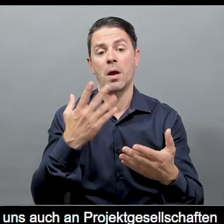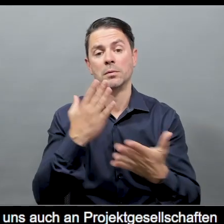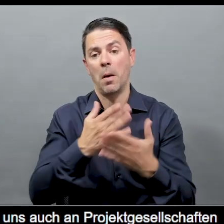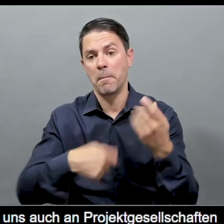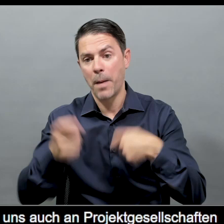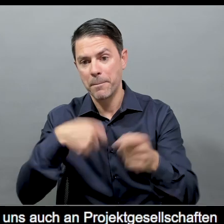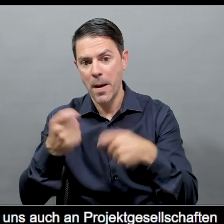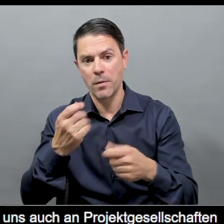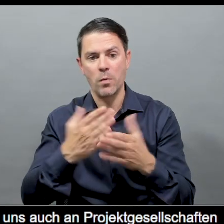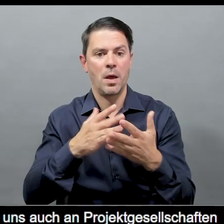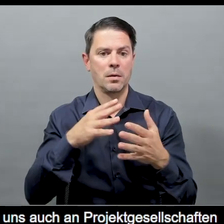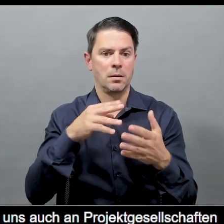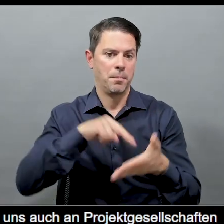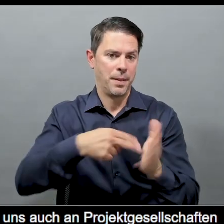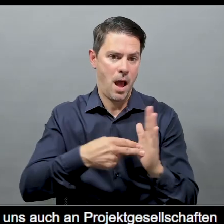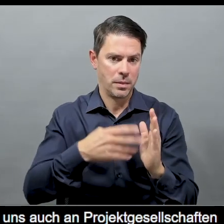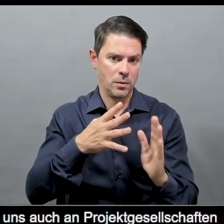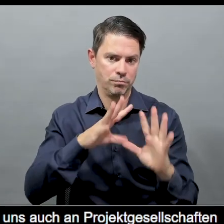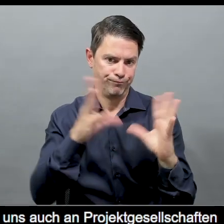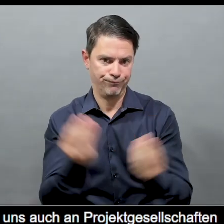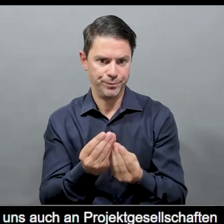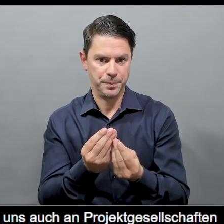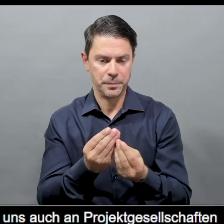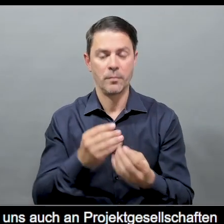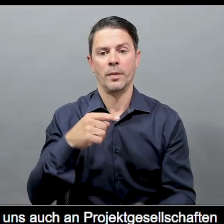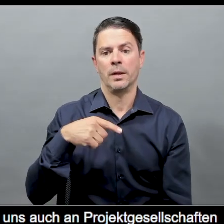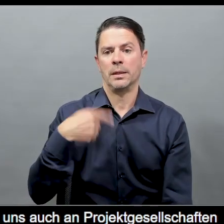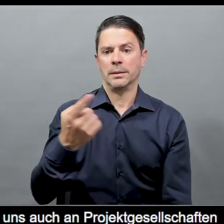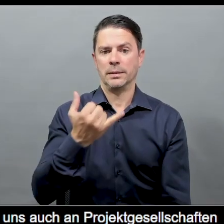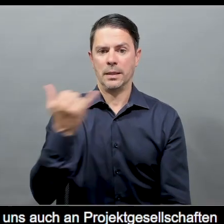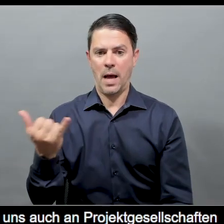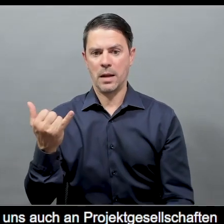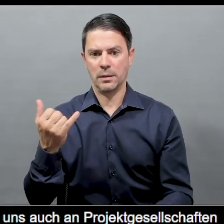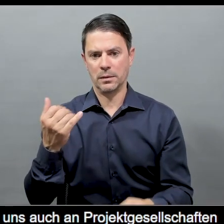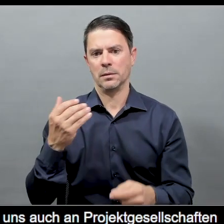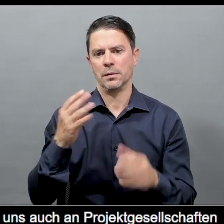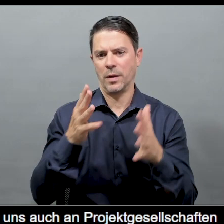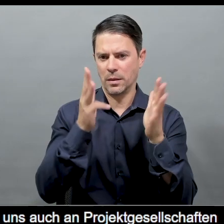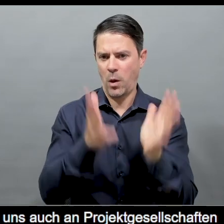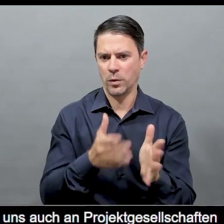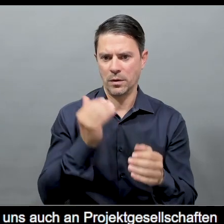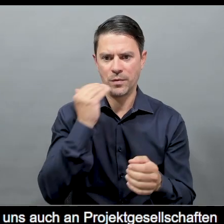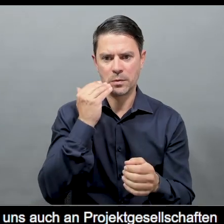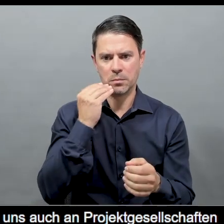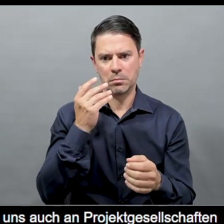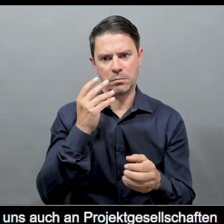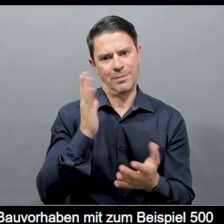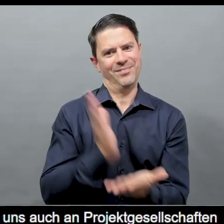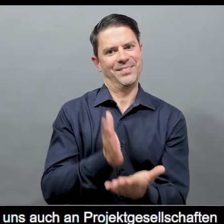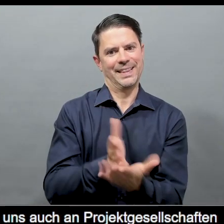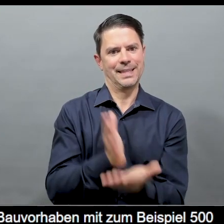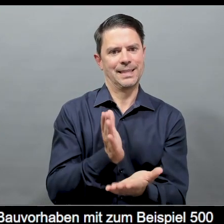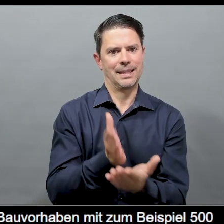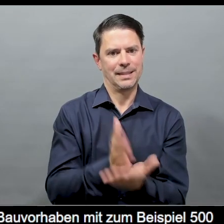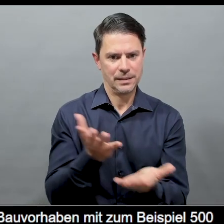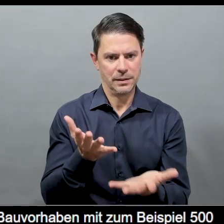haben insgesamt 4.000 Wohnungen in Planung. Also das ist jetzt nicht auch, da könnte mal sein, sondern wo wir wirklich effektiv auch dran